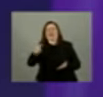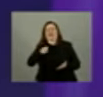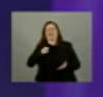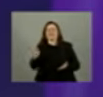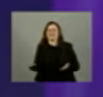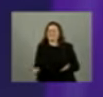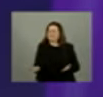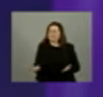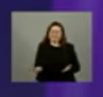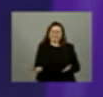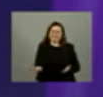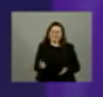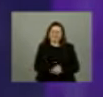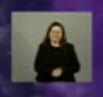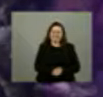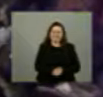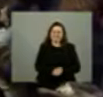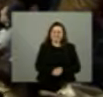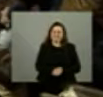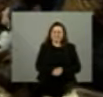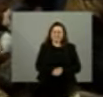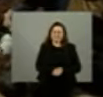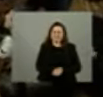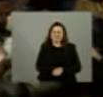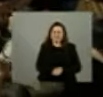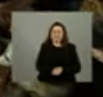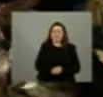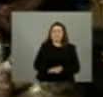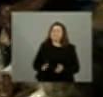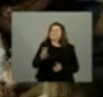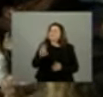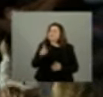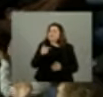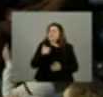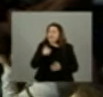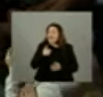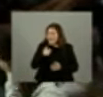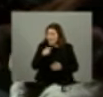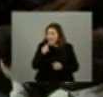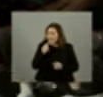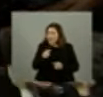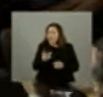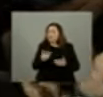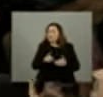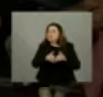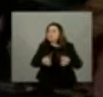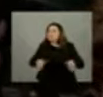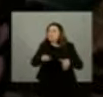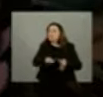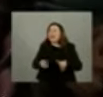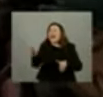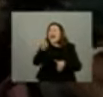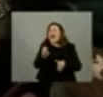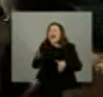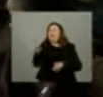σας διακόπτω, κύριε Τερζή, διερμηνεύει δηλαδή στη δήλωσή του, η οποία, αυτά που λέτε δεν είναι μέσα εισαγωγικά στη δήλωση, είναι οι σκέψεις του